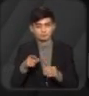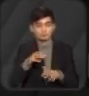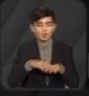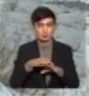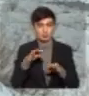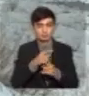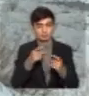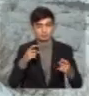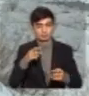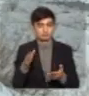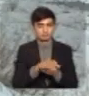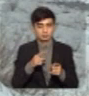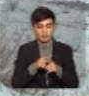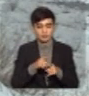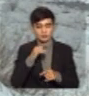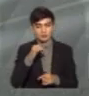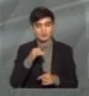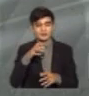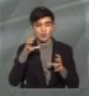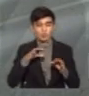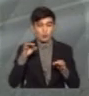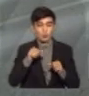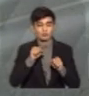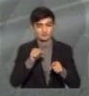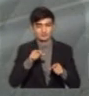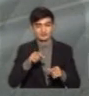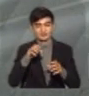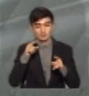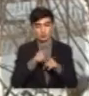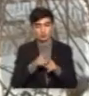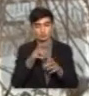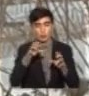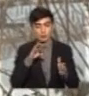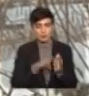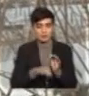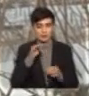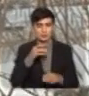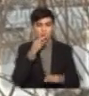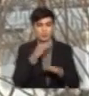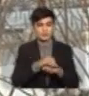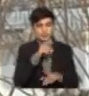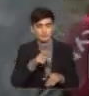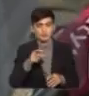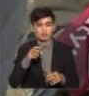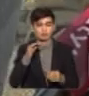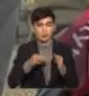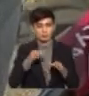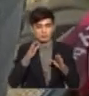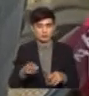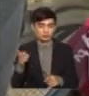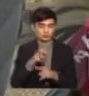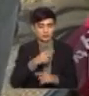арыз қаралсын. Жер иелерінің құқығын қорғайтын заңгерлер бірі талап арыз заңсыз десе, енді бірі нағыз жауапты тұлғалар сот залына келсін дейді.